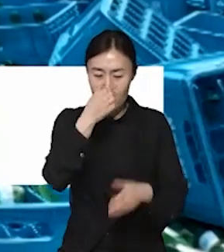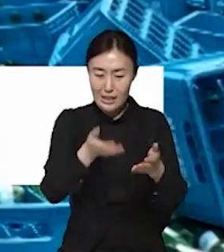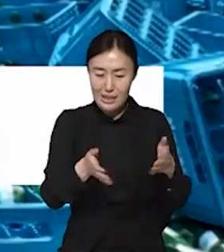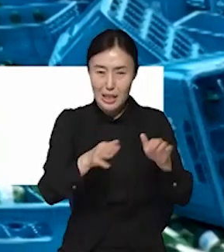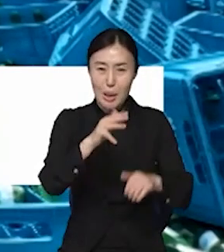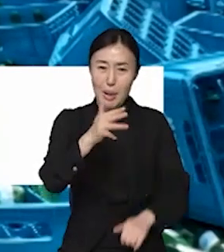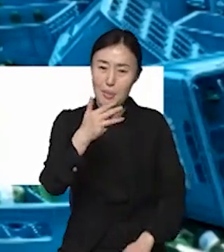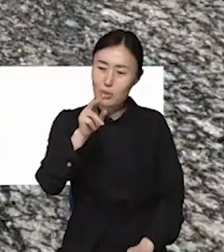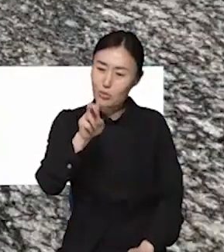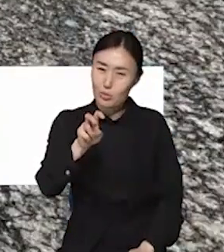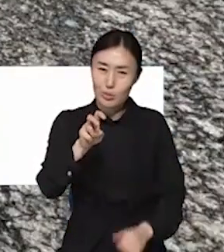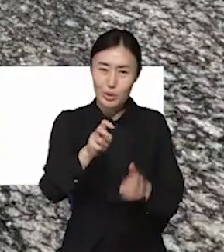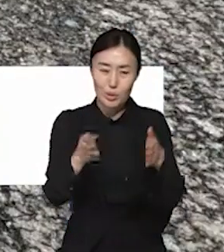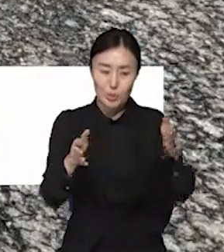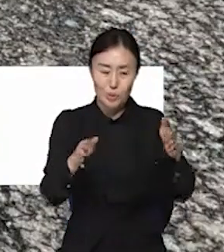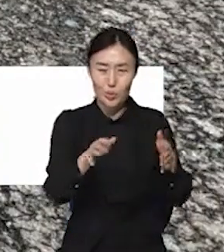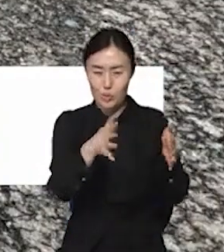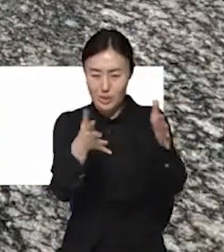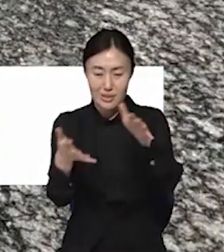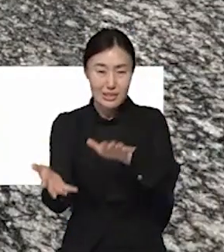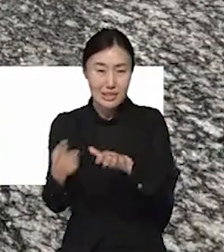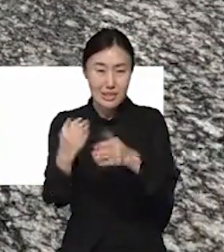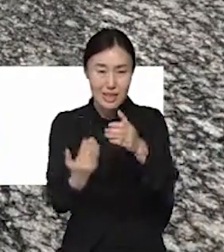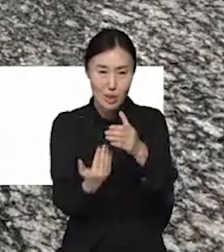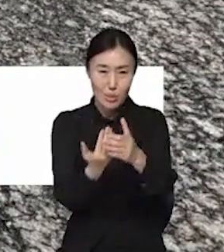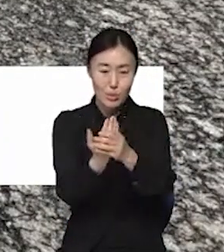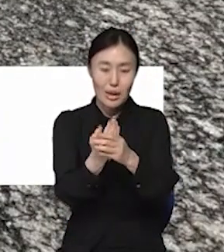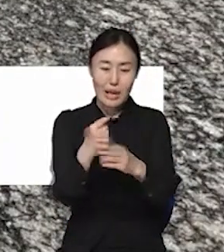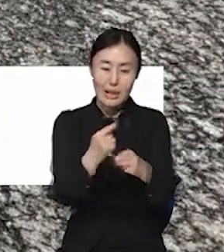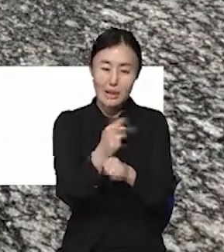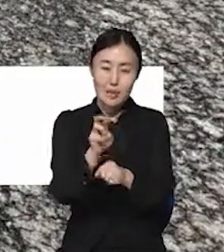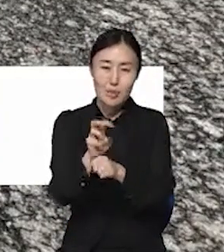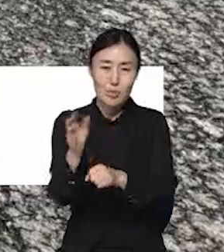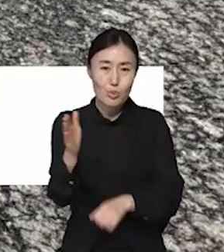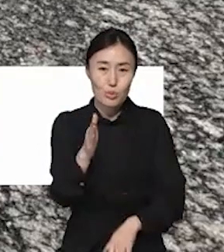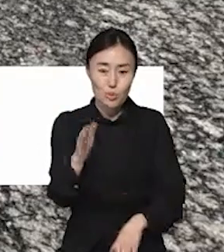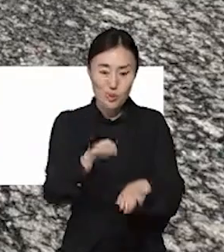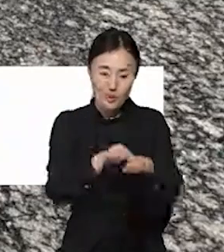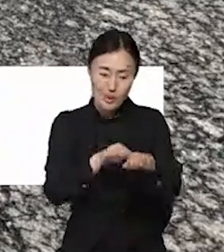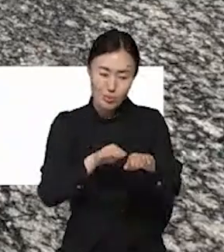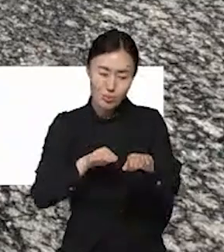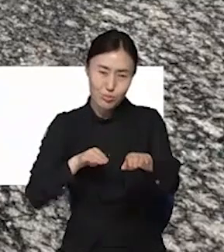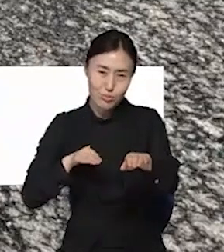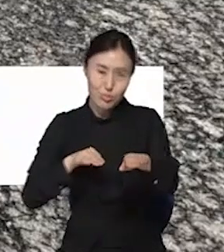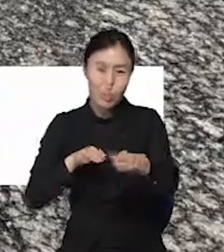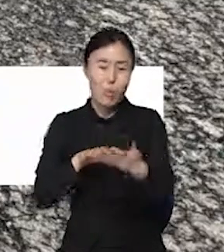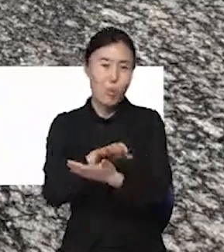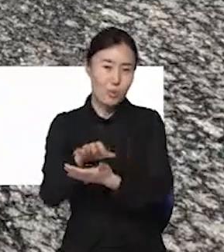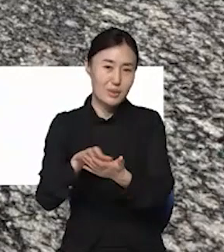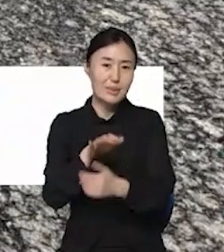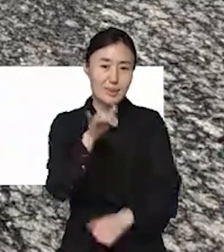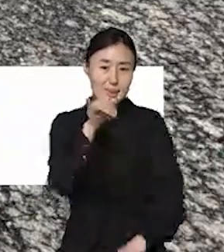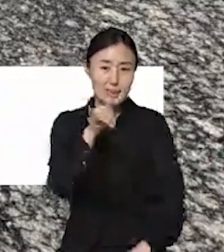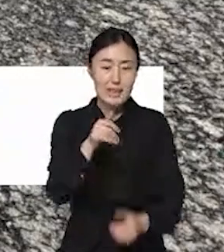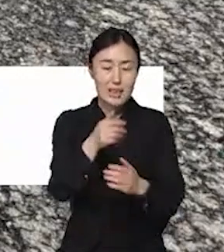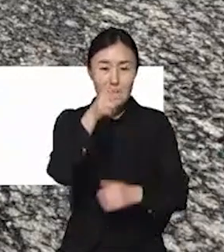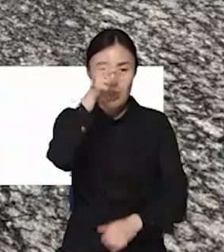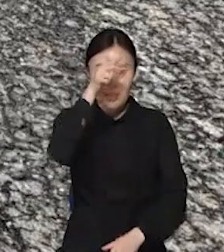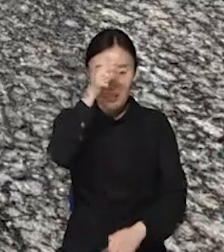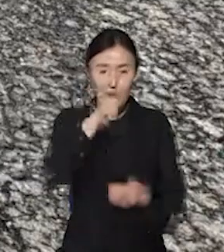828개가 도로 위로 쏟아졌습니다. 이 사고로 1시간 30분가량 차량 통행에 혼잡이 빚어졌습니다.